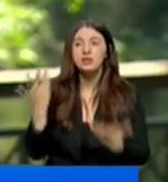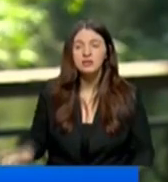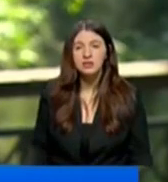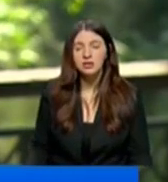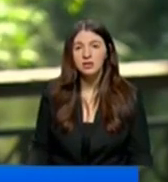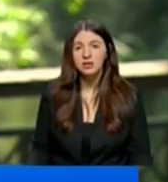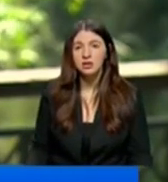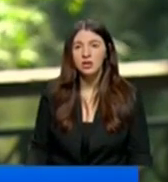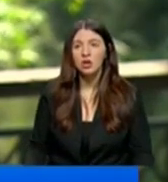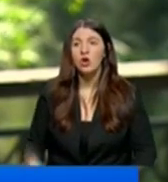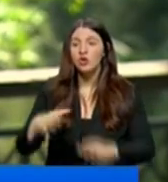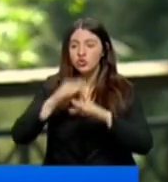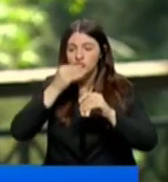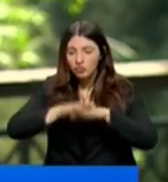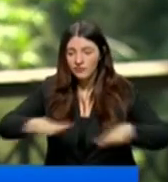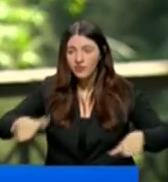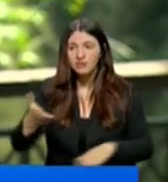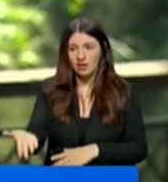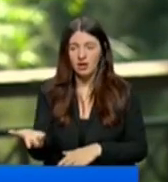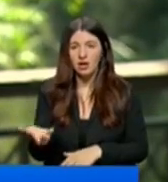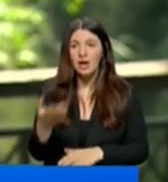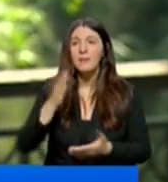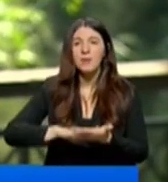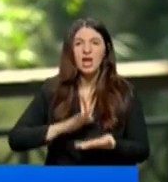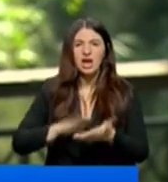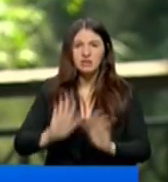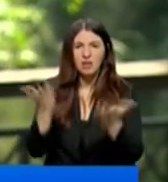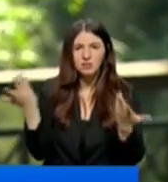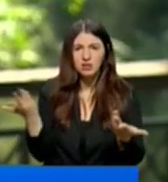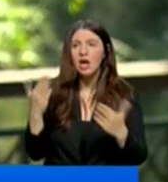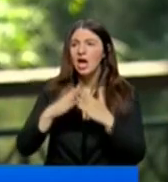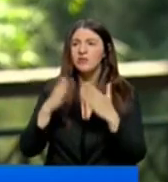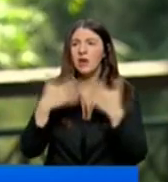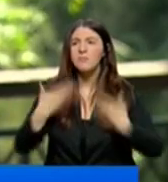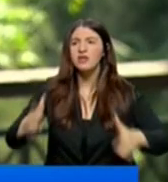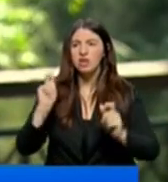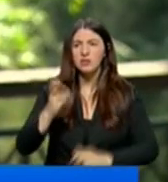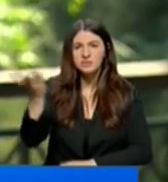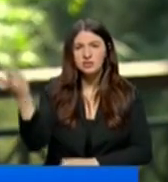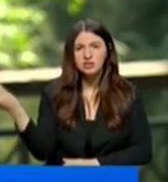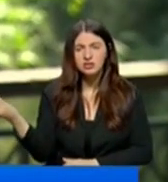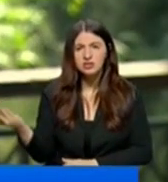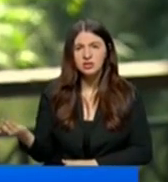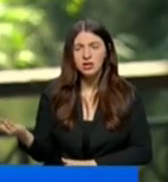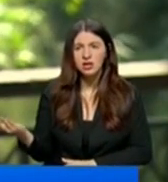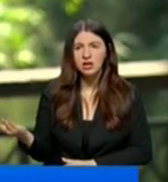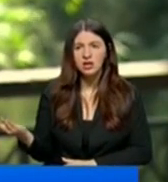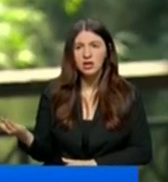ya. Sofralarda bereket kalmadı ya. Evleri perişan ettiniz siz ya.